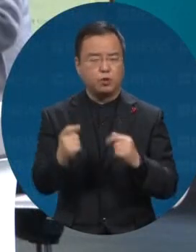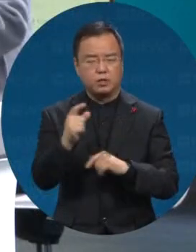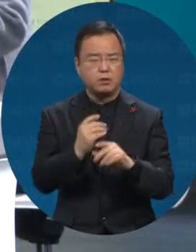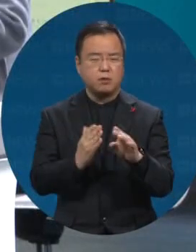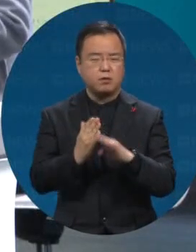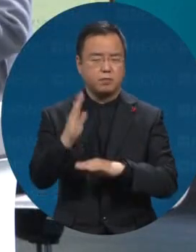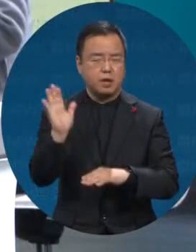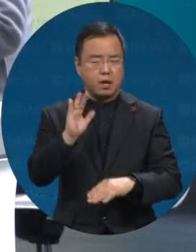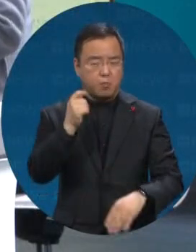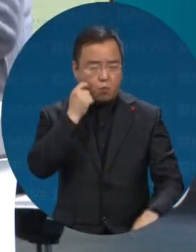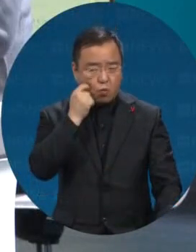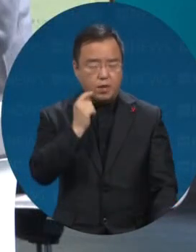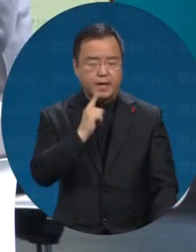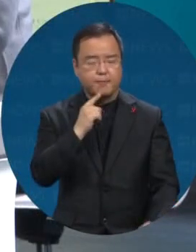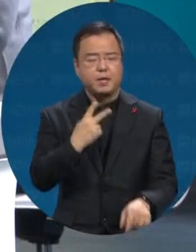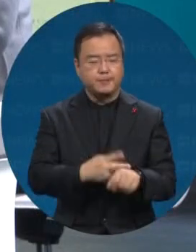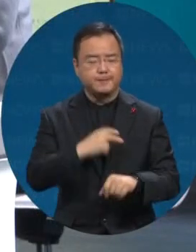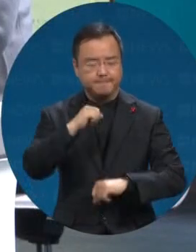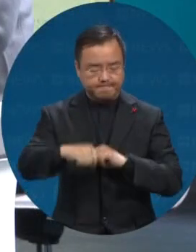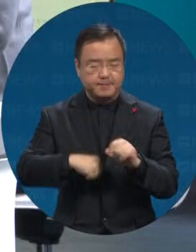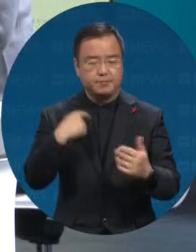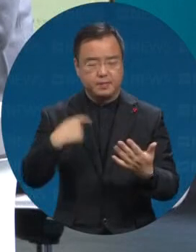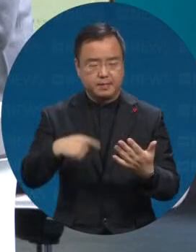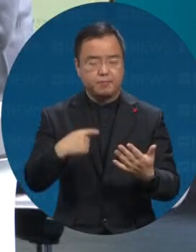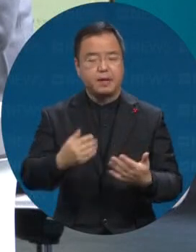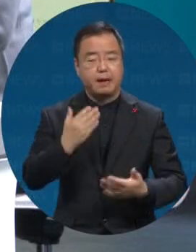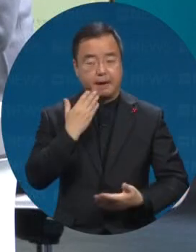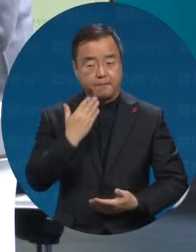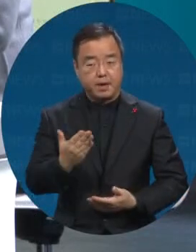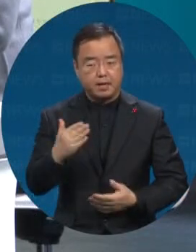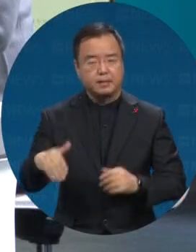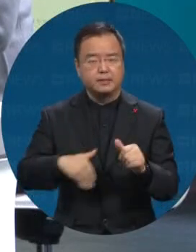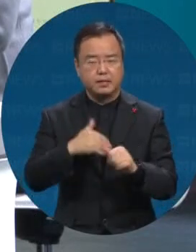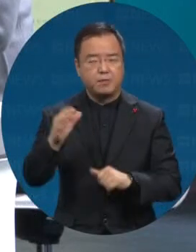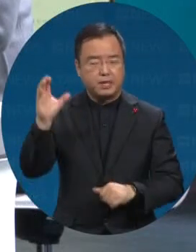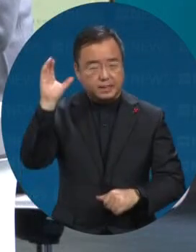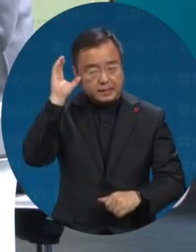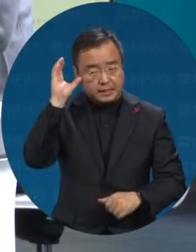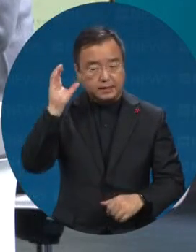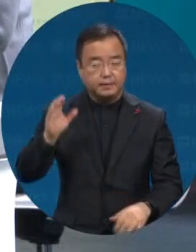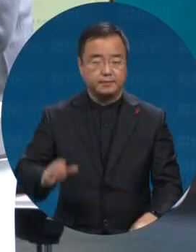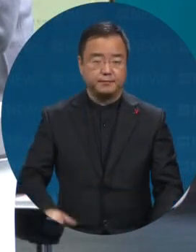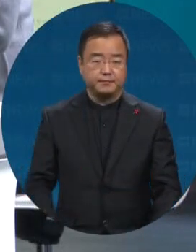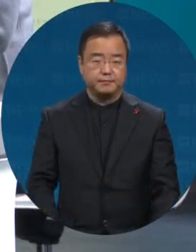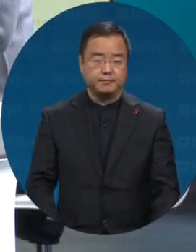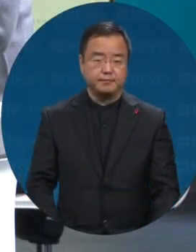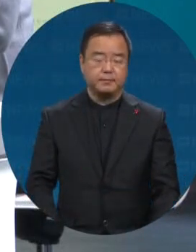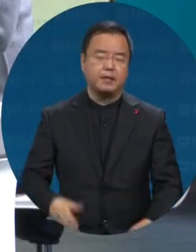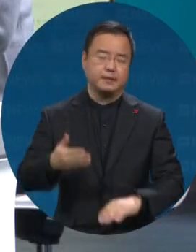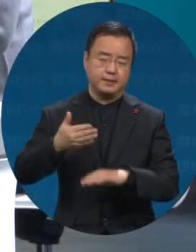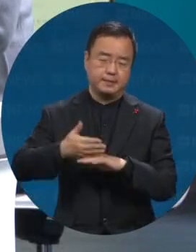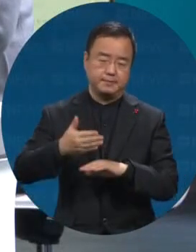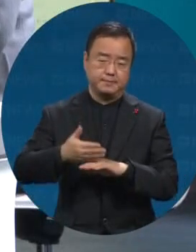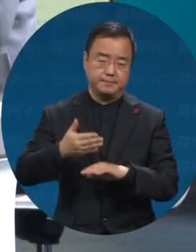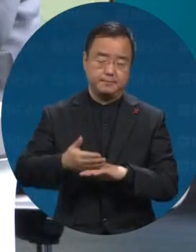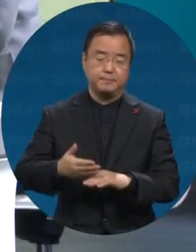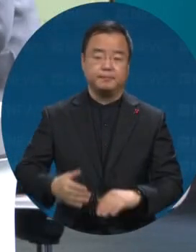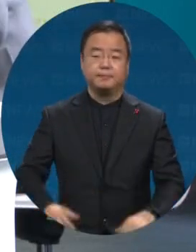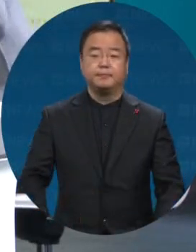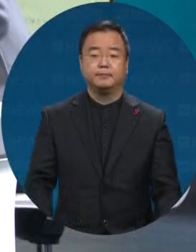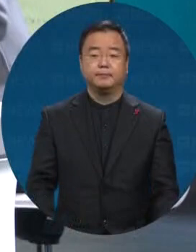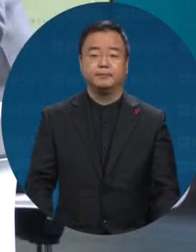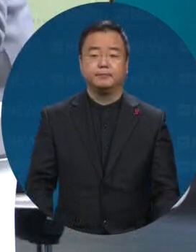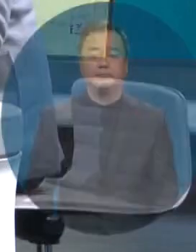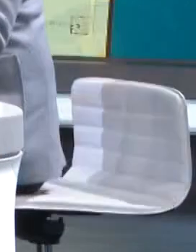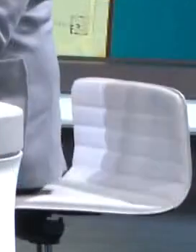합니다 교사가 마음 놓고 교육의 전념할 수 있는 그런 상황을 좀 기대를 해보겠습니다 위원장님 오늘 말씀 만들었습니다